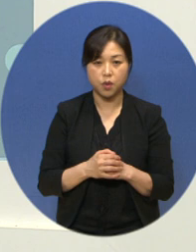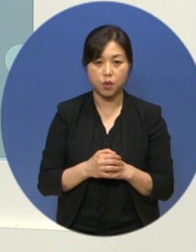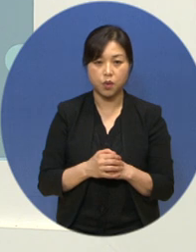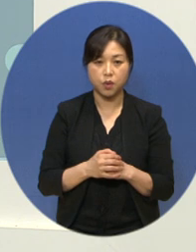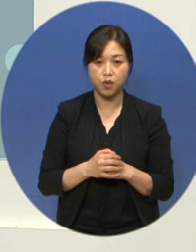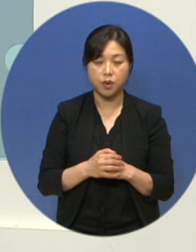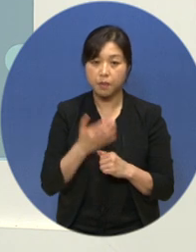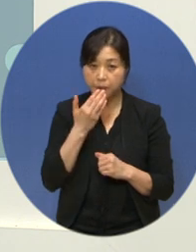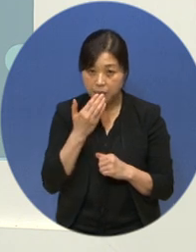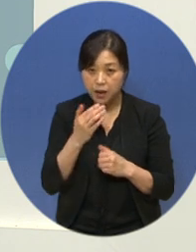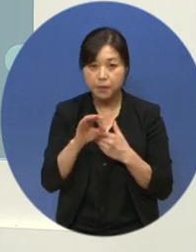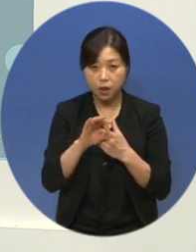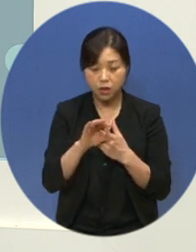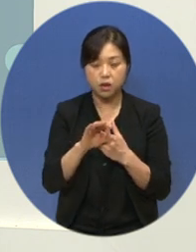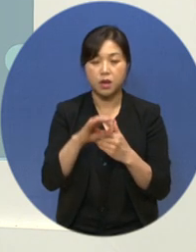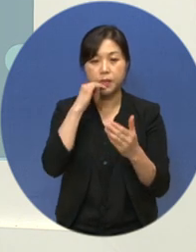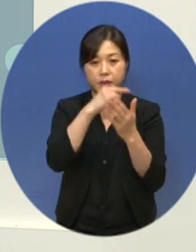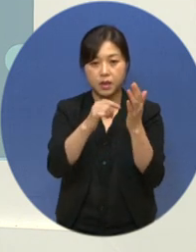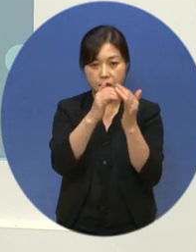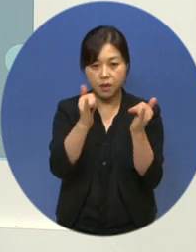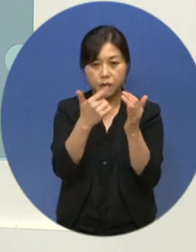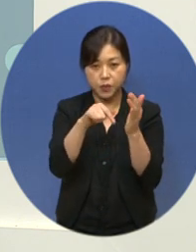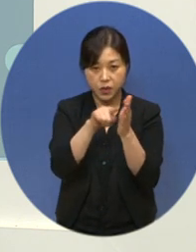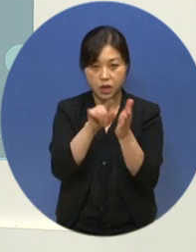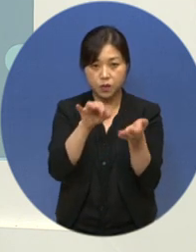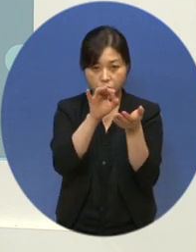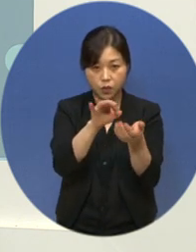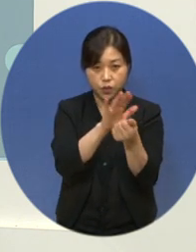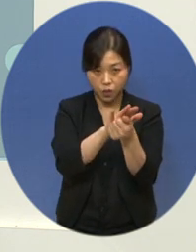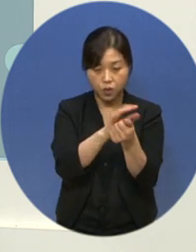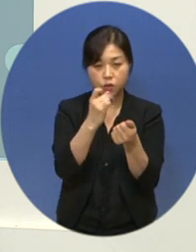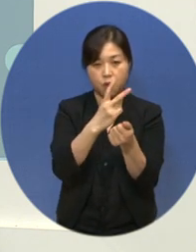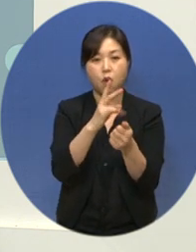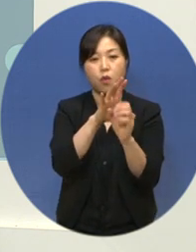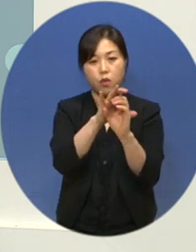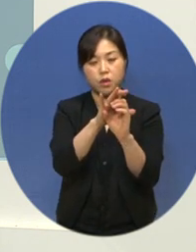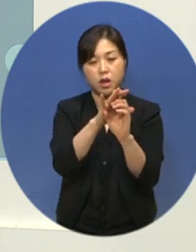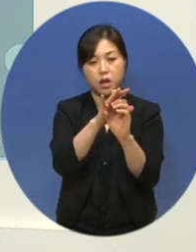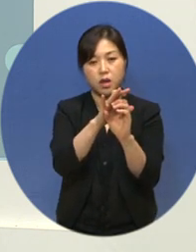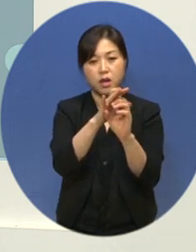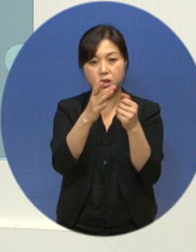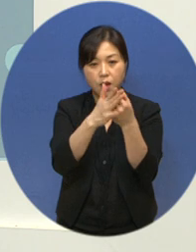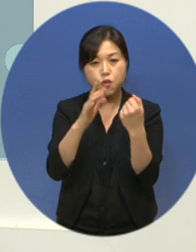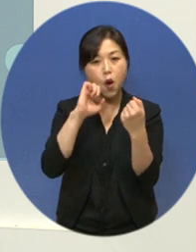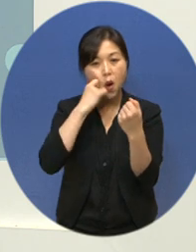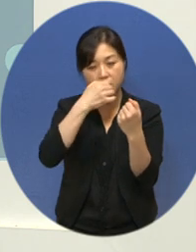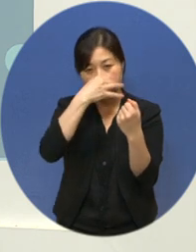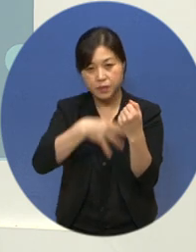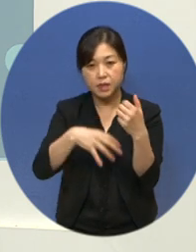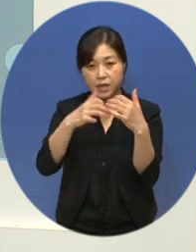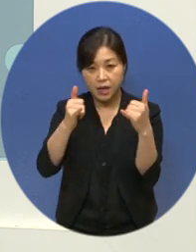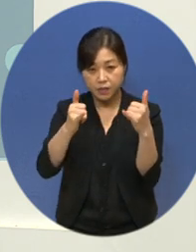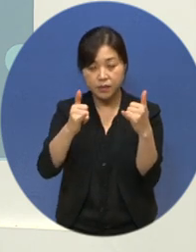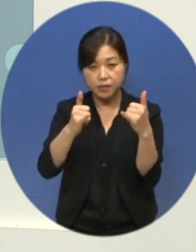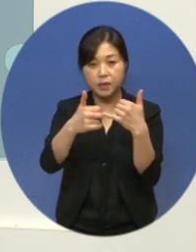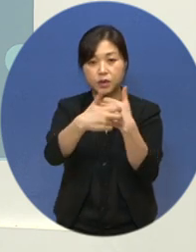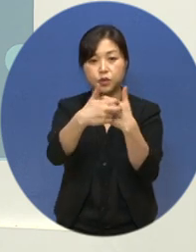성금 이라든가 뽀뽀 후 버나 사태로 어려움을 겪고 있는 많은 의료진들이